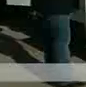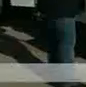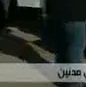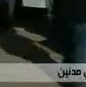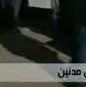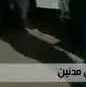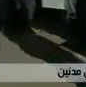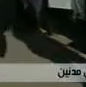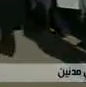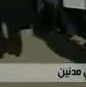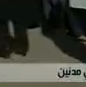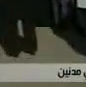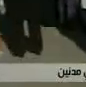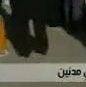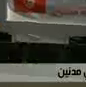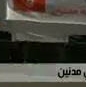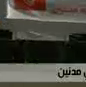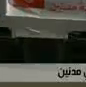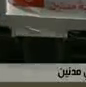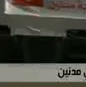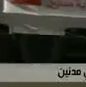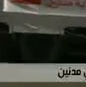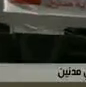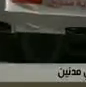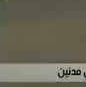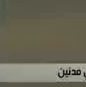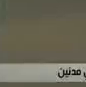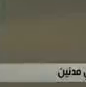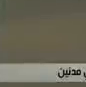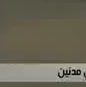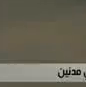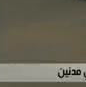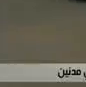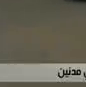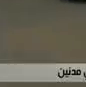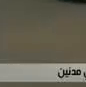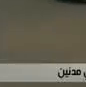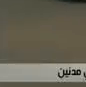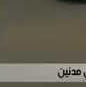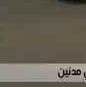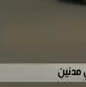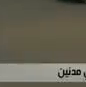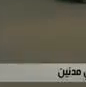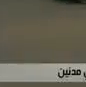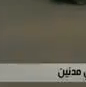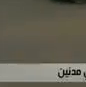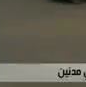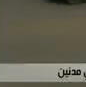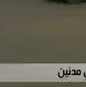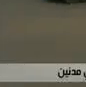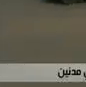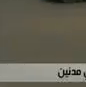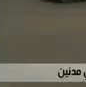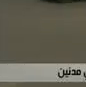دعوة إلى إقامة السكة الحديدية في مدنين لما لها من انعكاسات اجتماعية واقتصادية هامة على